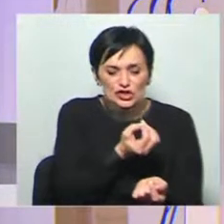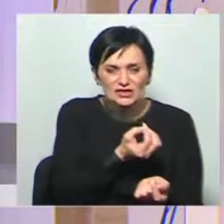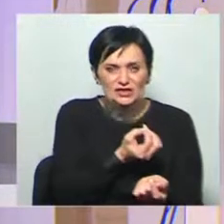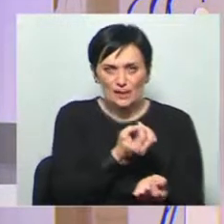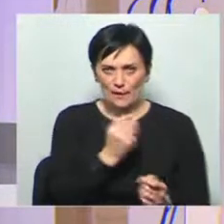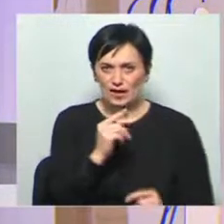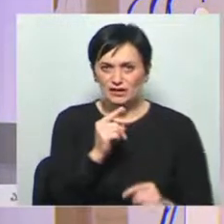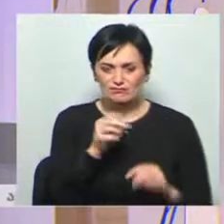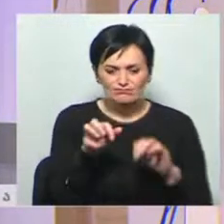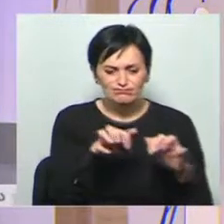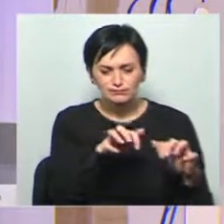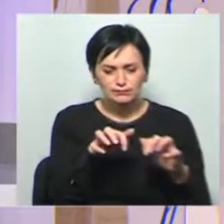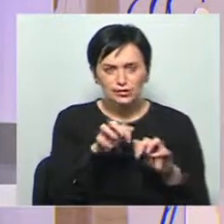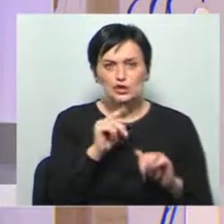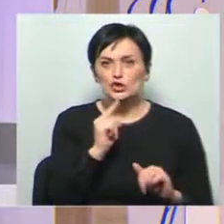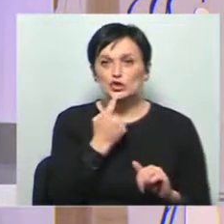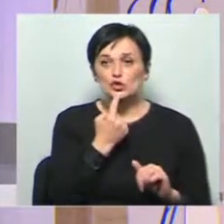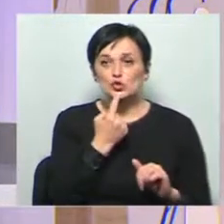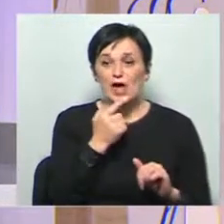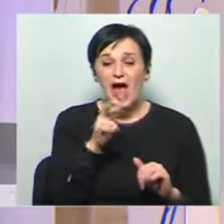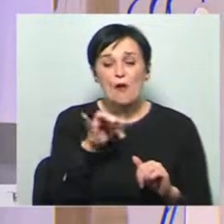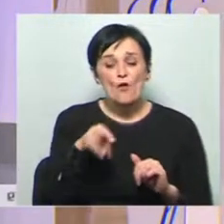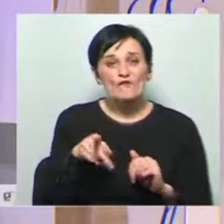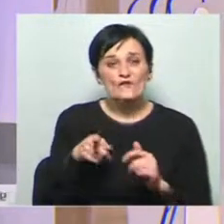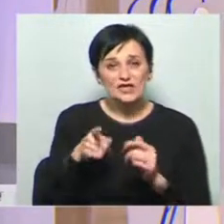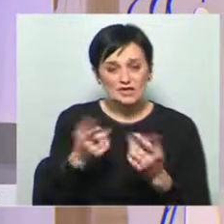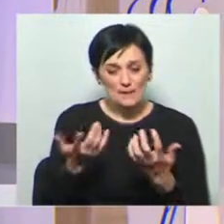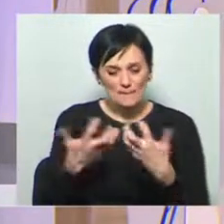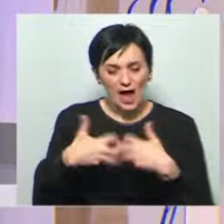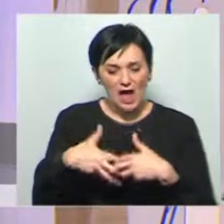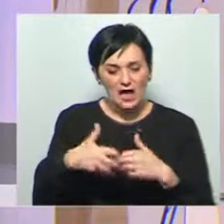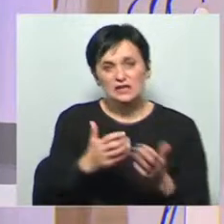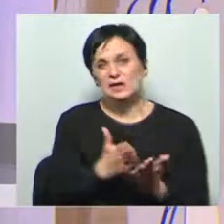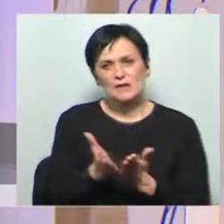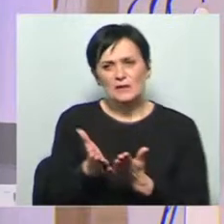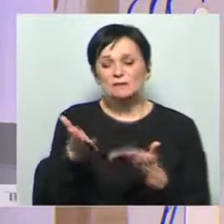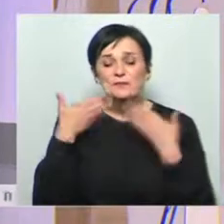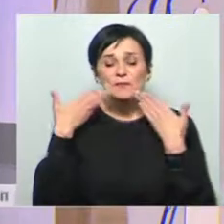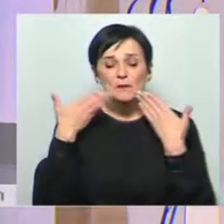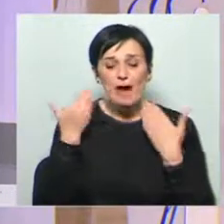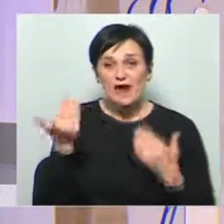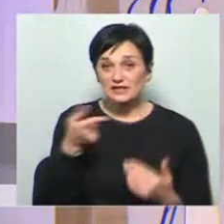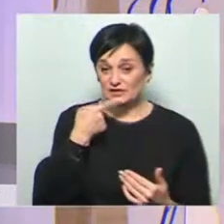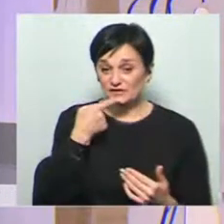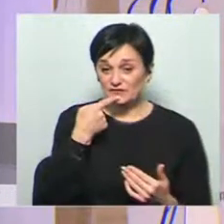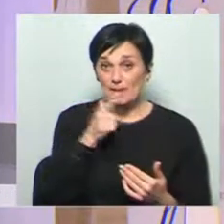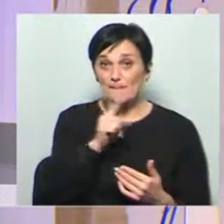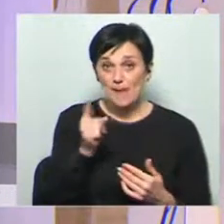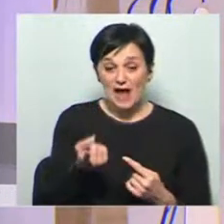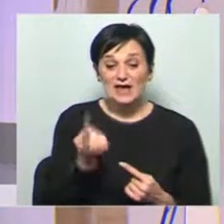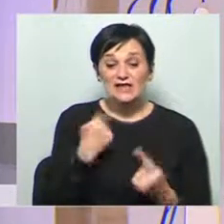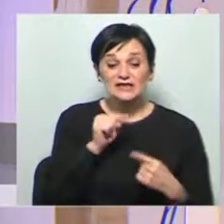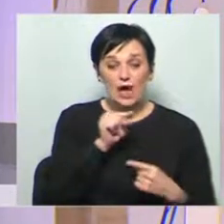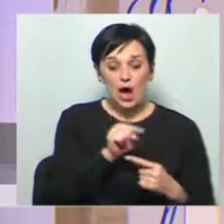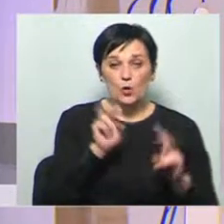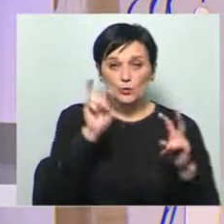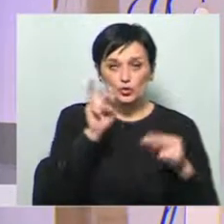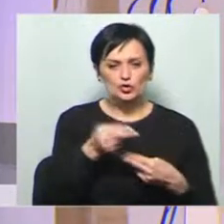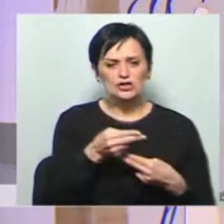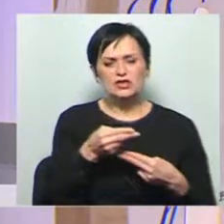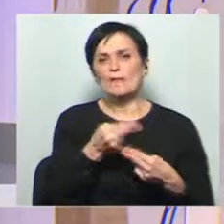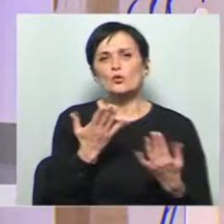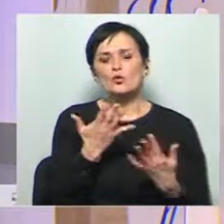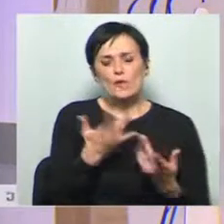სირთულე, ჰემოფილიის მექანიზმის მიღმა. ძალიან მარტივად თქვი ეს ყველაფერი, მაგრამ დაუბრუნდეთ თემას,